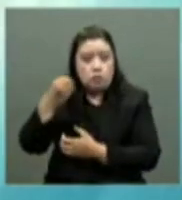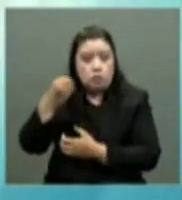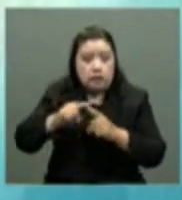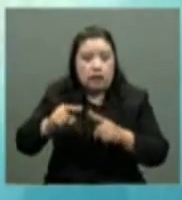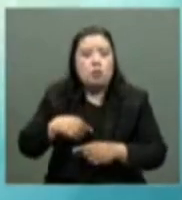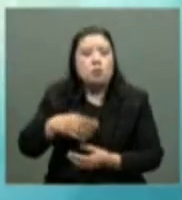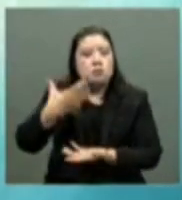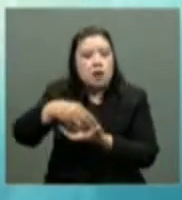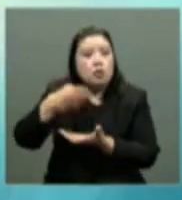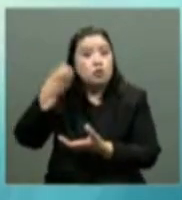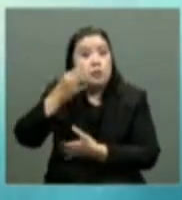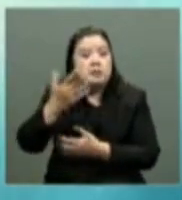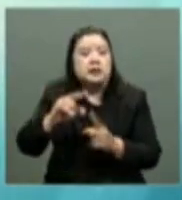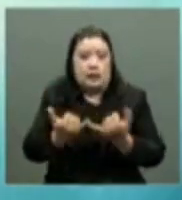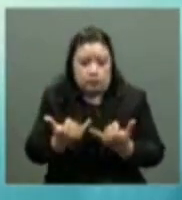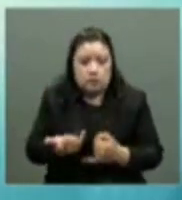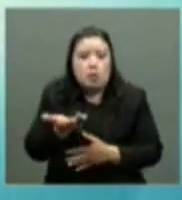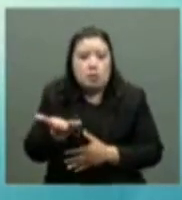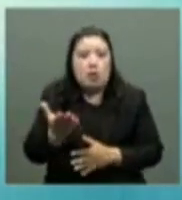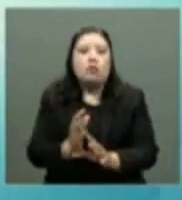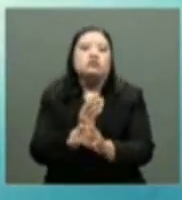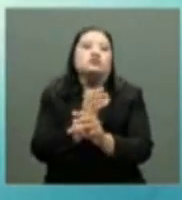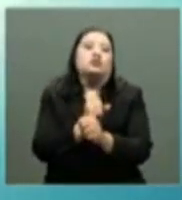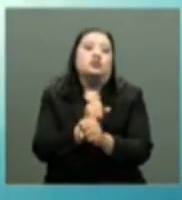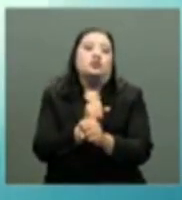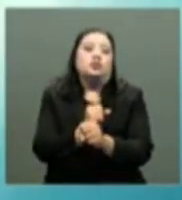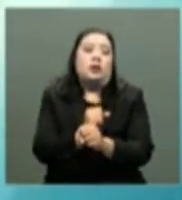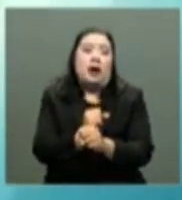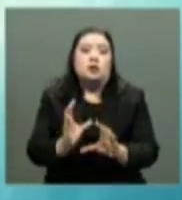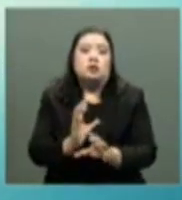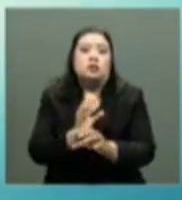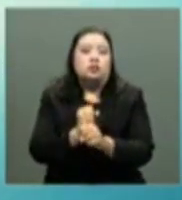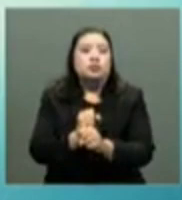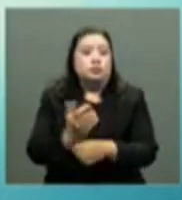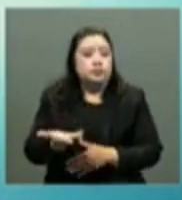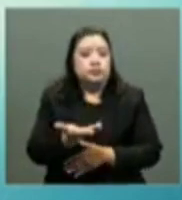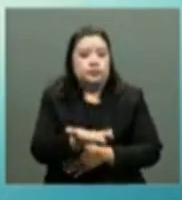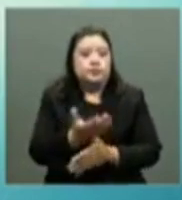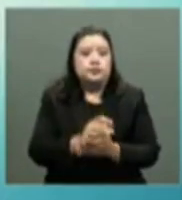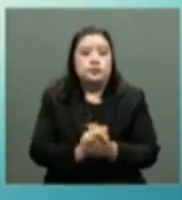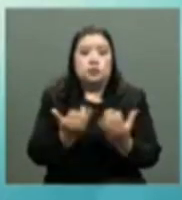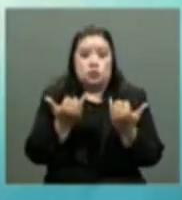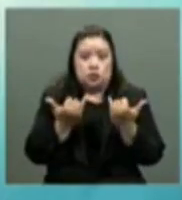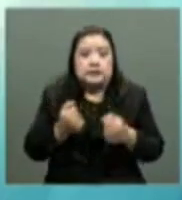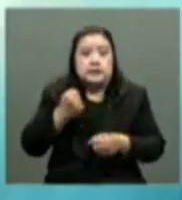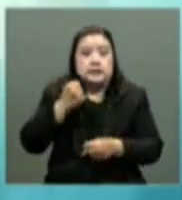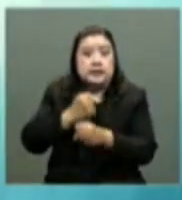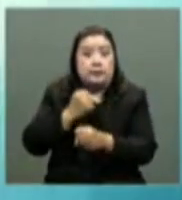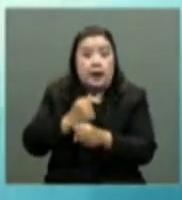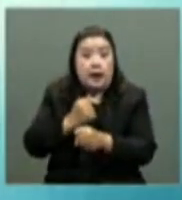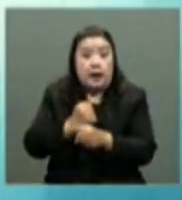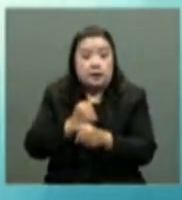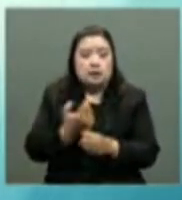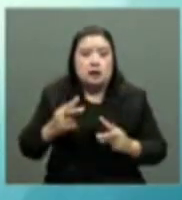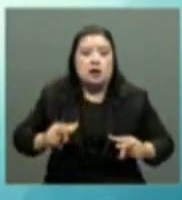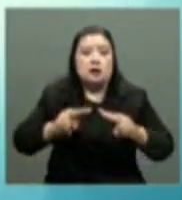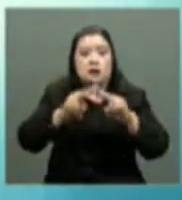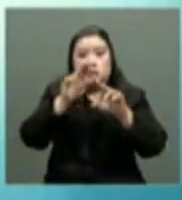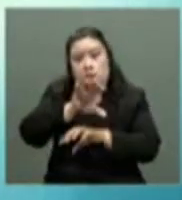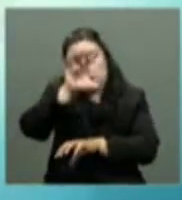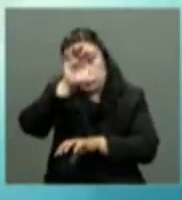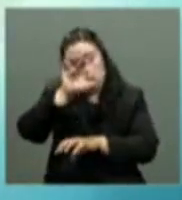ครับวันนี้ขออนุญาตรายงานสะสมรวมกันมาเลยนะครับซึ่งเป็นกระบวนการการทำงานกันทั้งมหาดไทย